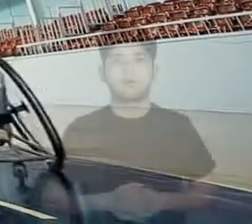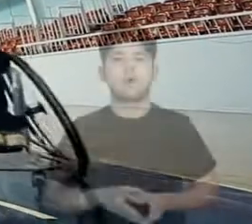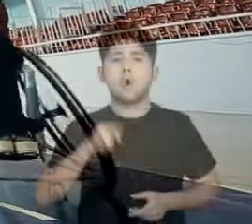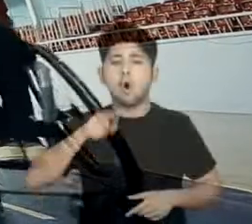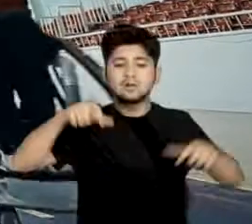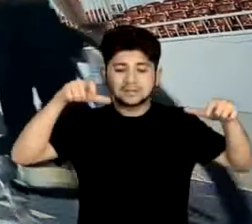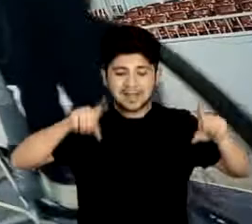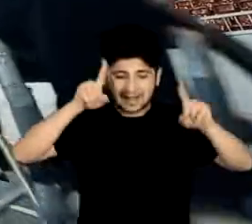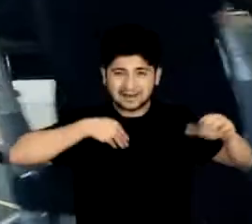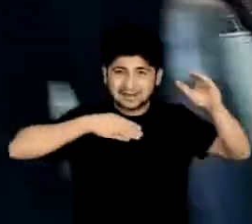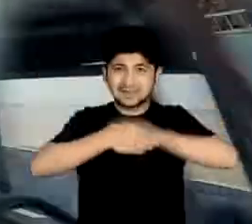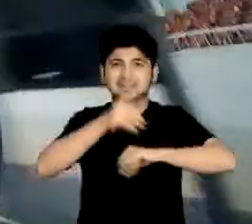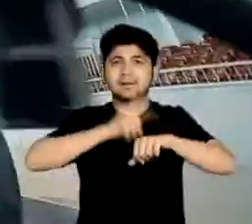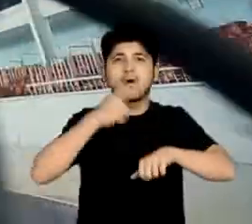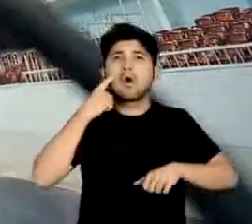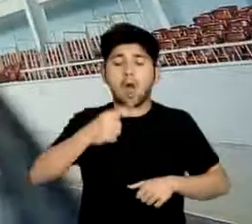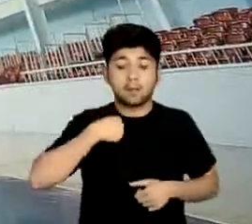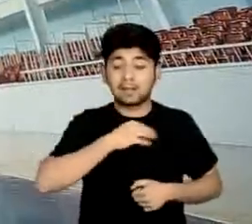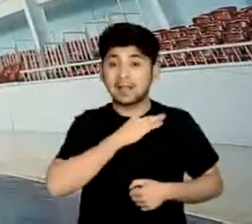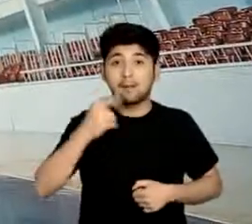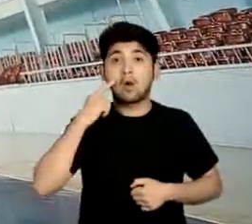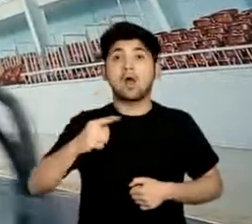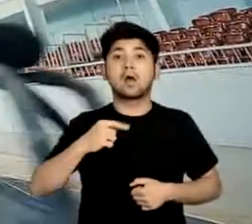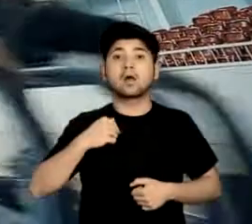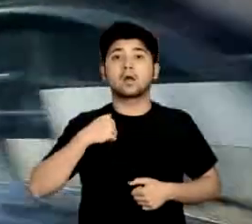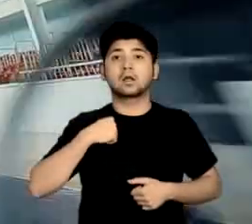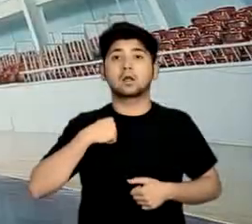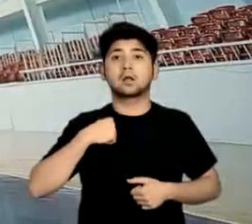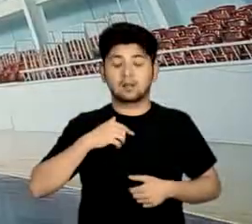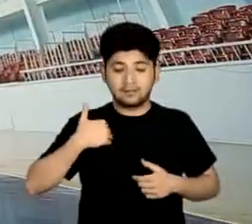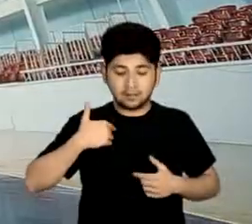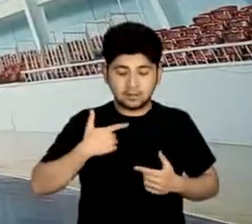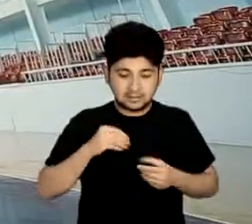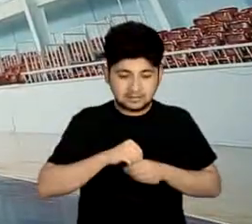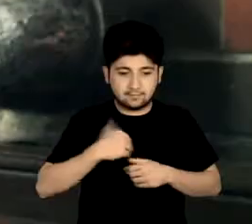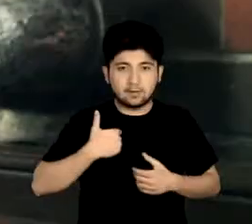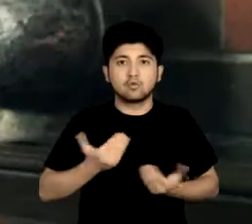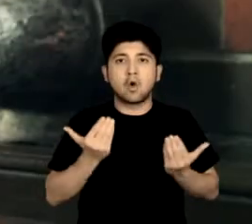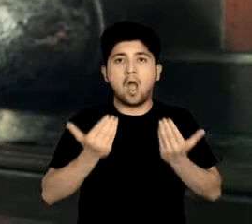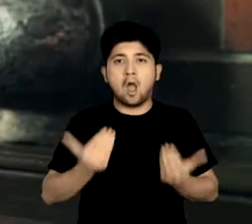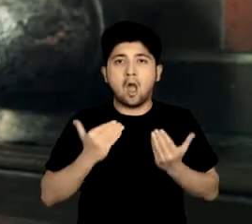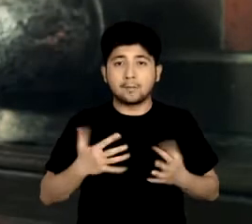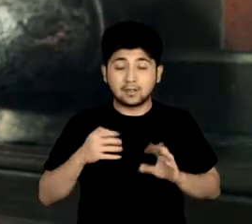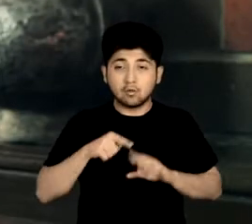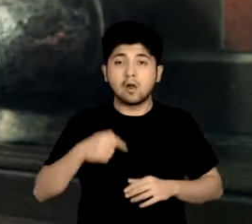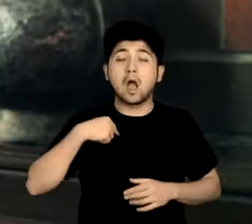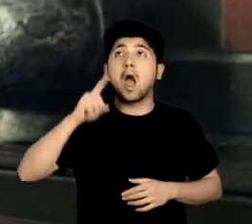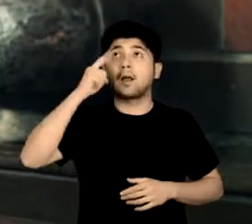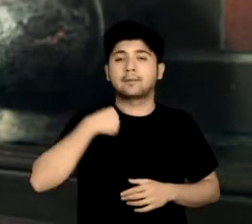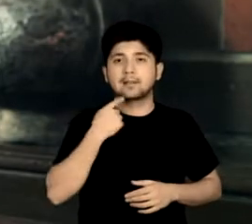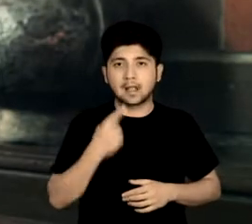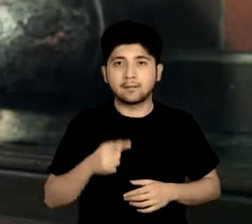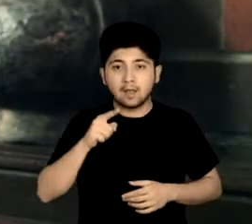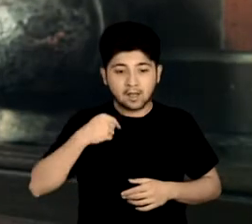O sahaya çıktığım anda besmele çektim. Bir de açıkçası Fatiha suresini okumuştum. Allah'ım dedim, sen dedim, beni dedim, anne